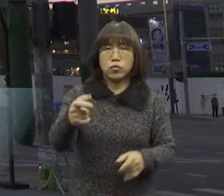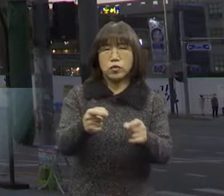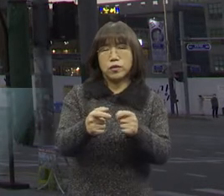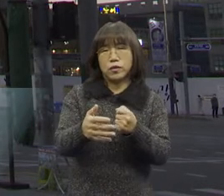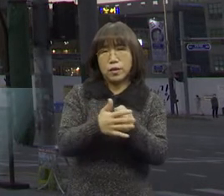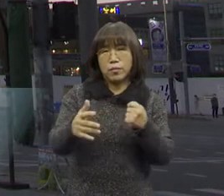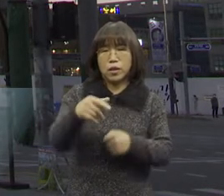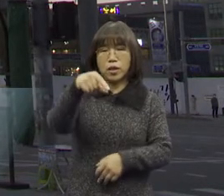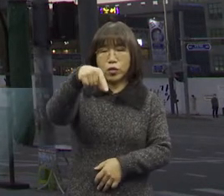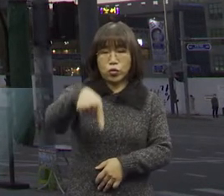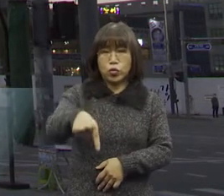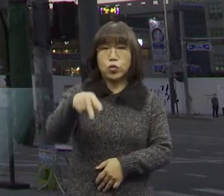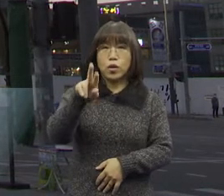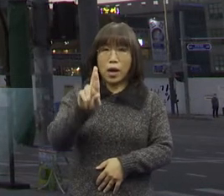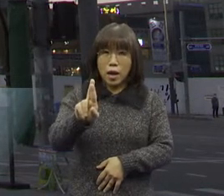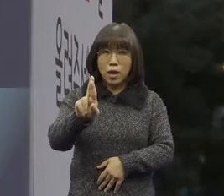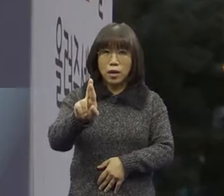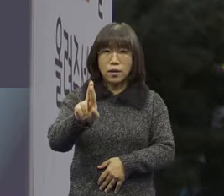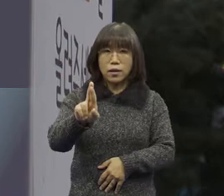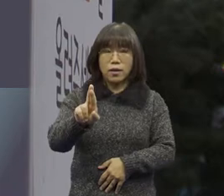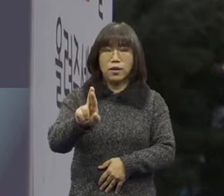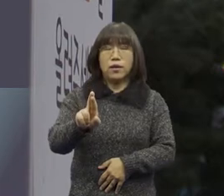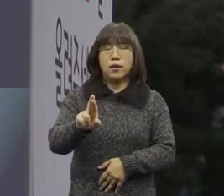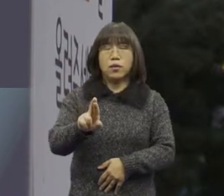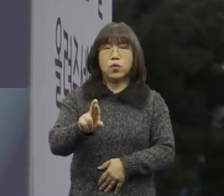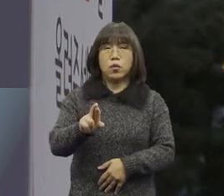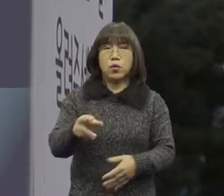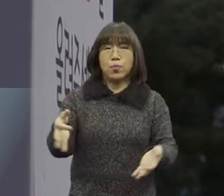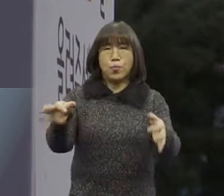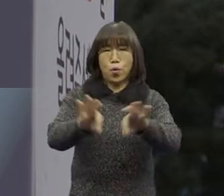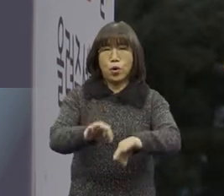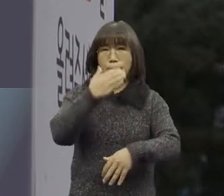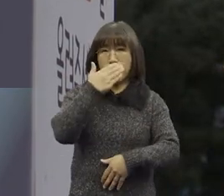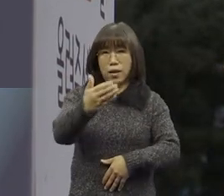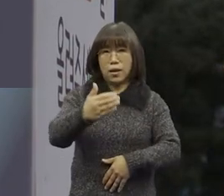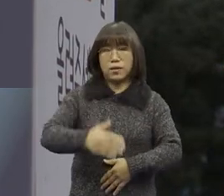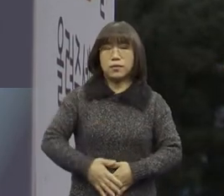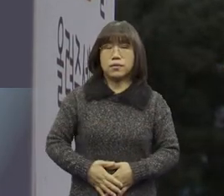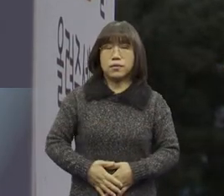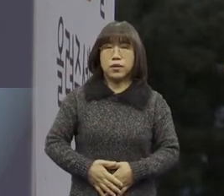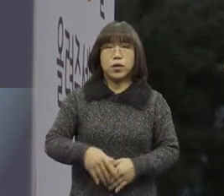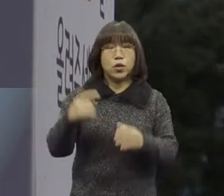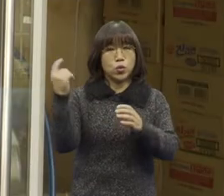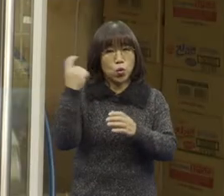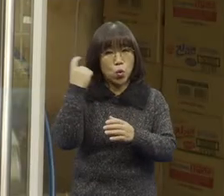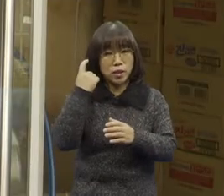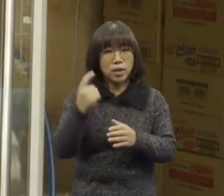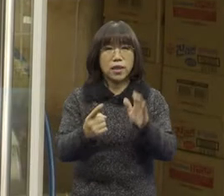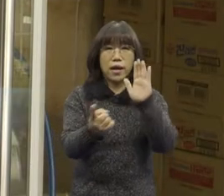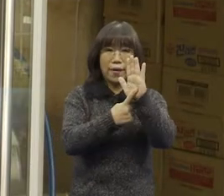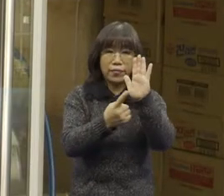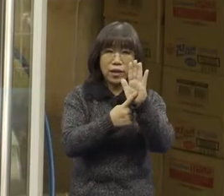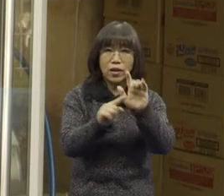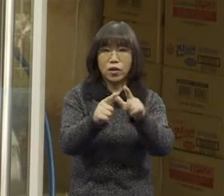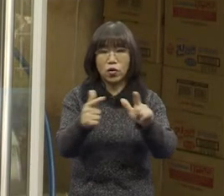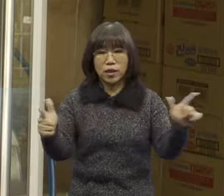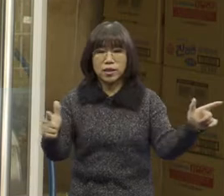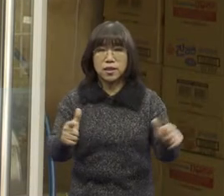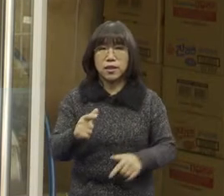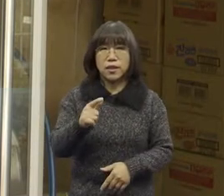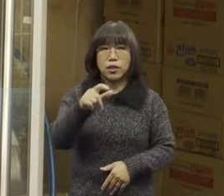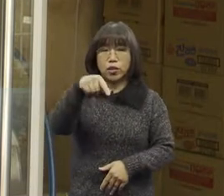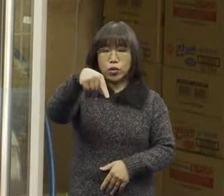인해 QR코드를 활용한 비대면 모금 방식이 도입됐습니다. 소식지 리플릿, 포스터 등에